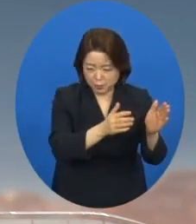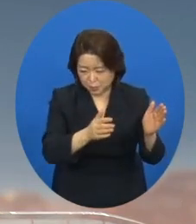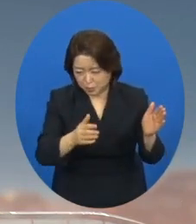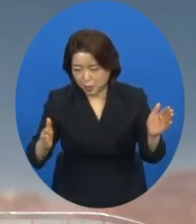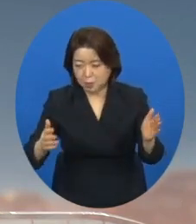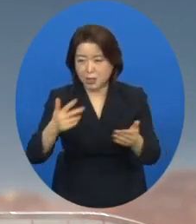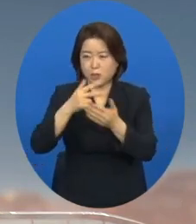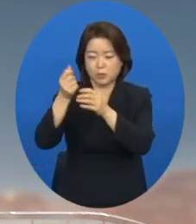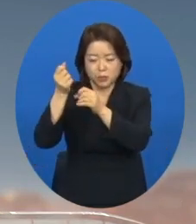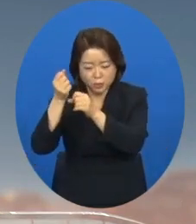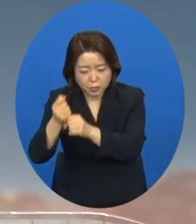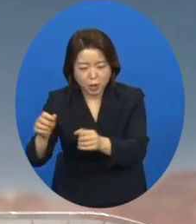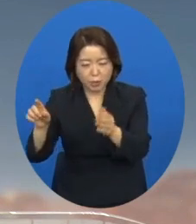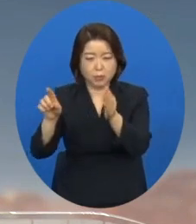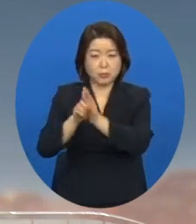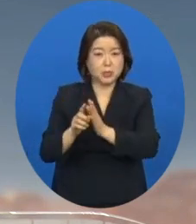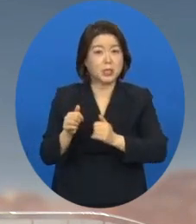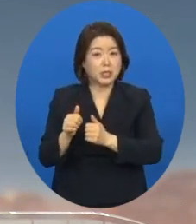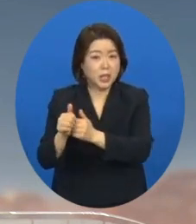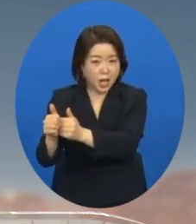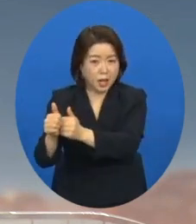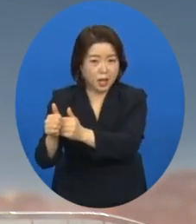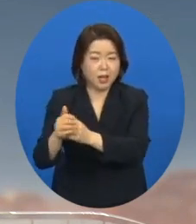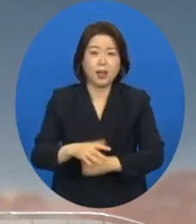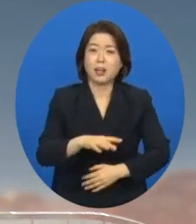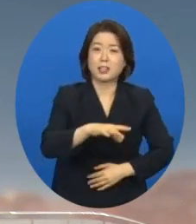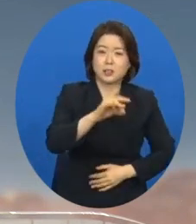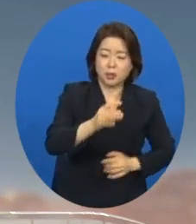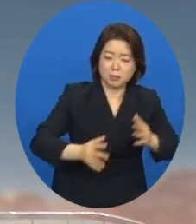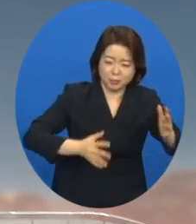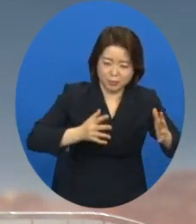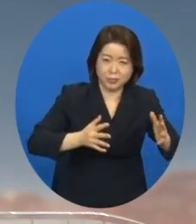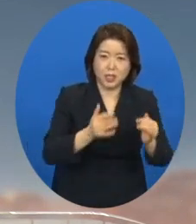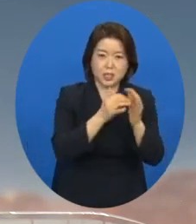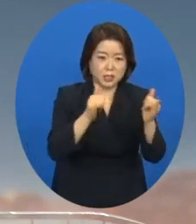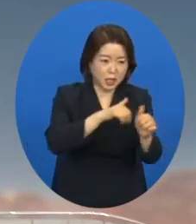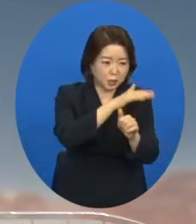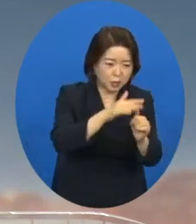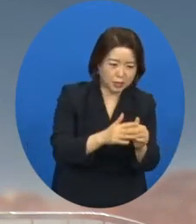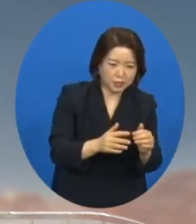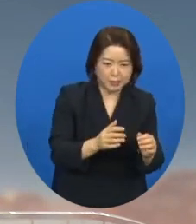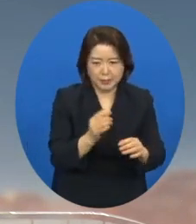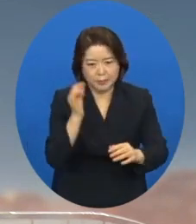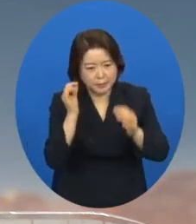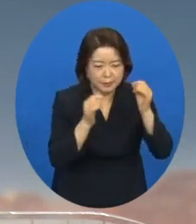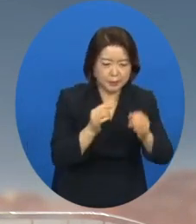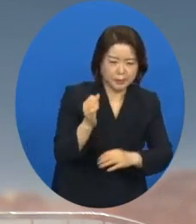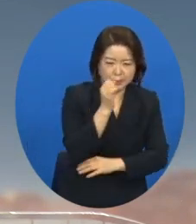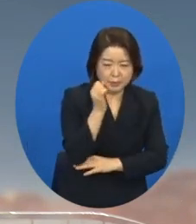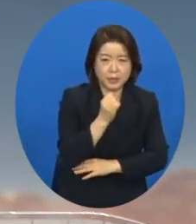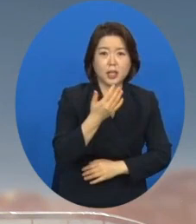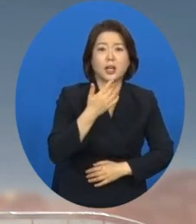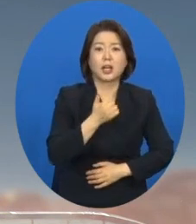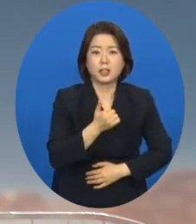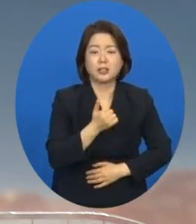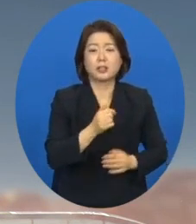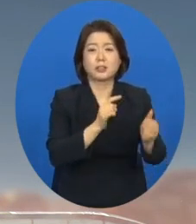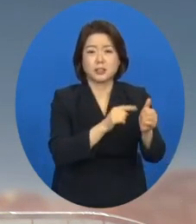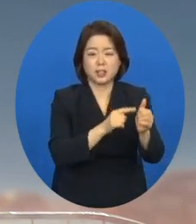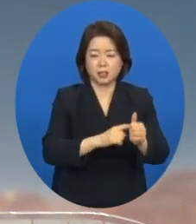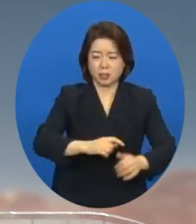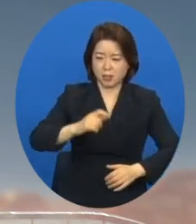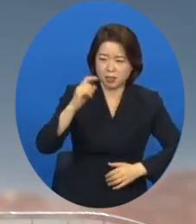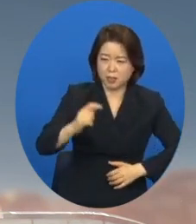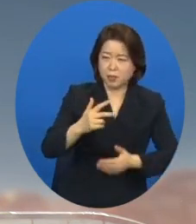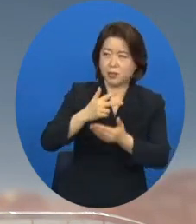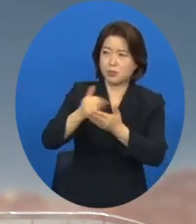주를 의지하고 신뢰함에 따라서 처음에는 사람과 환경에 따라서 자주 막 흔들렸던 자가 굳건하게